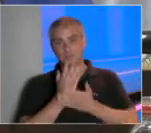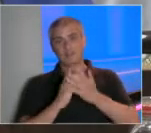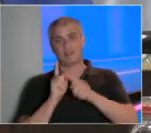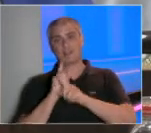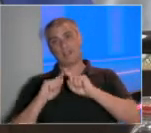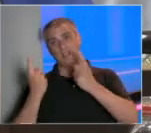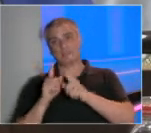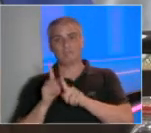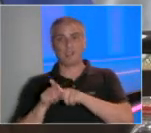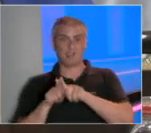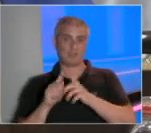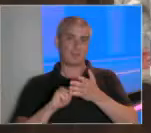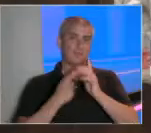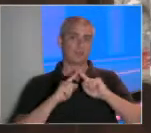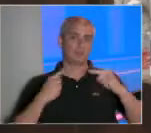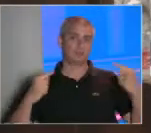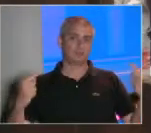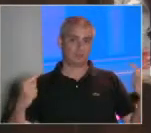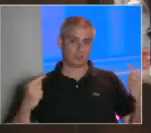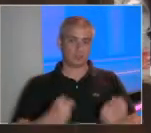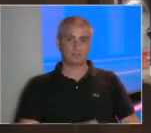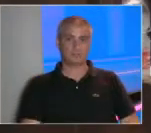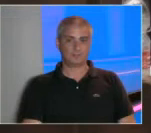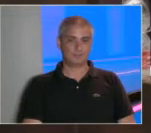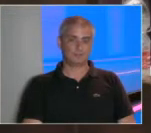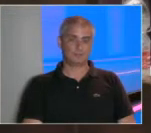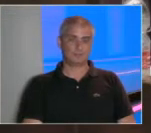חלק אחר, למטרות שונות ובזמנים שונים.